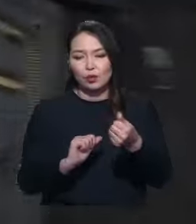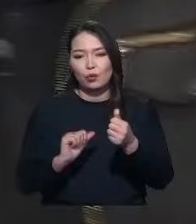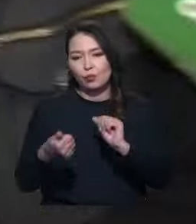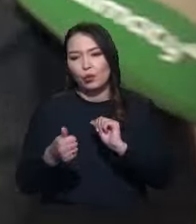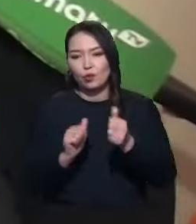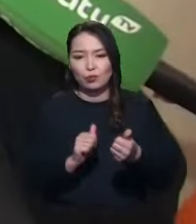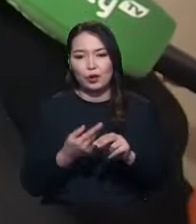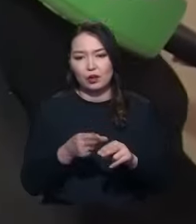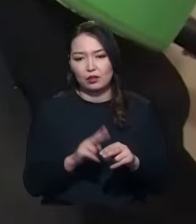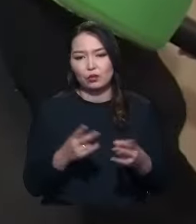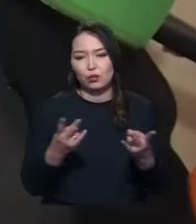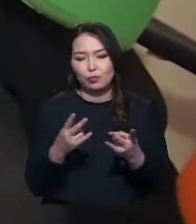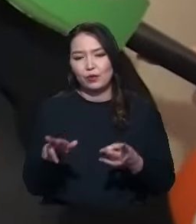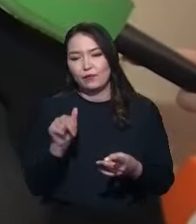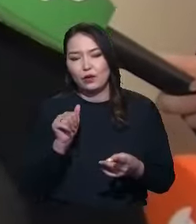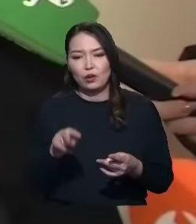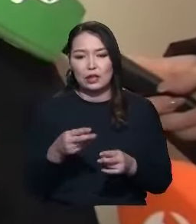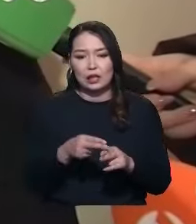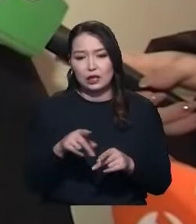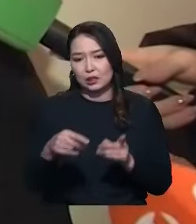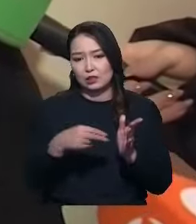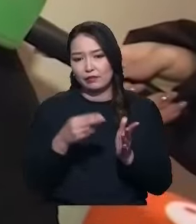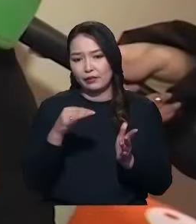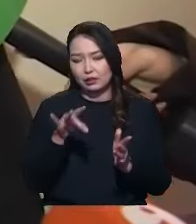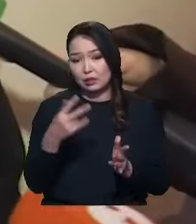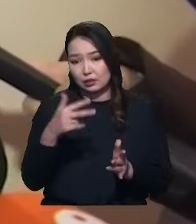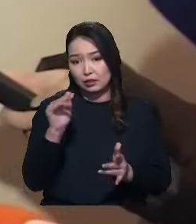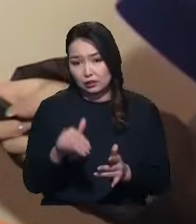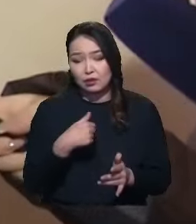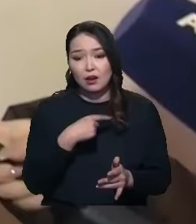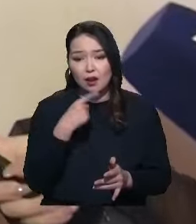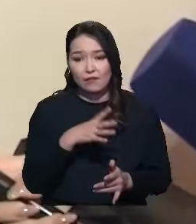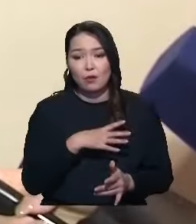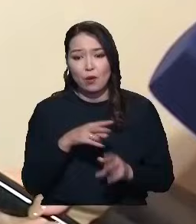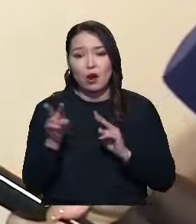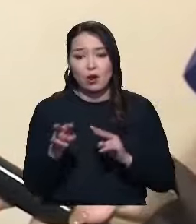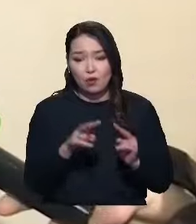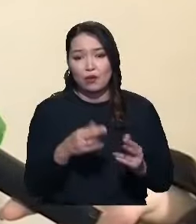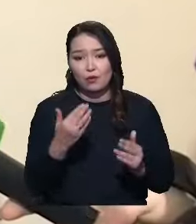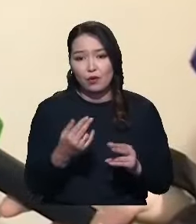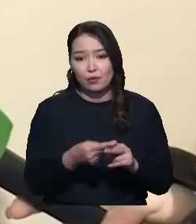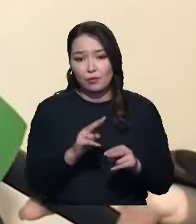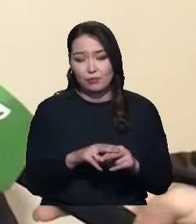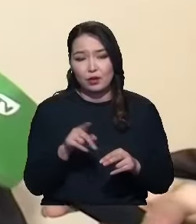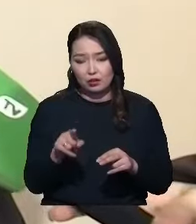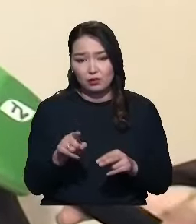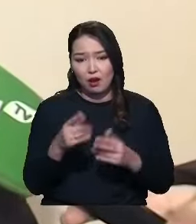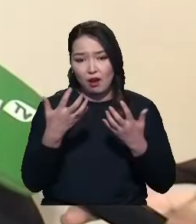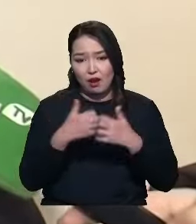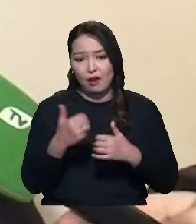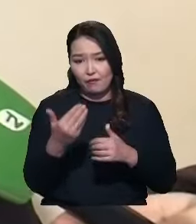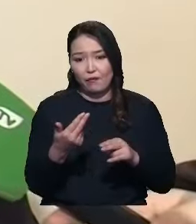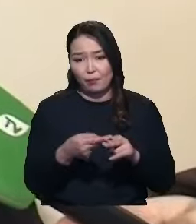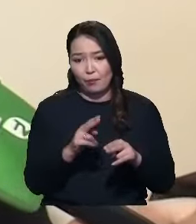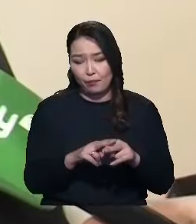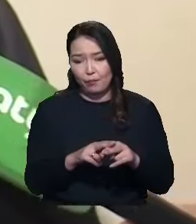насос сгорел. Ремонт обошелся в 30 тысяч тенге. Я в прошлый раз говорил уже контролеру, заберите назад ваш этот автоматический газ. Спасибо. Лучше